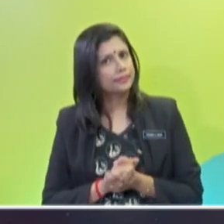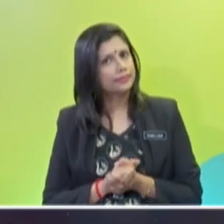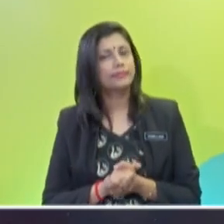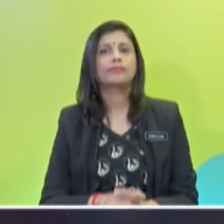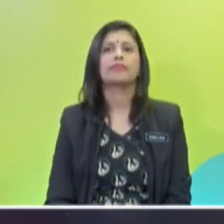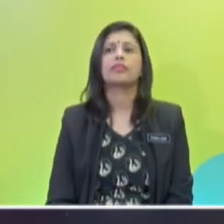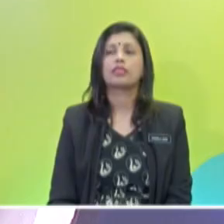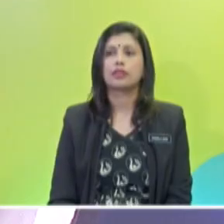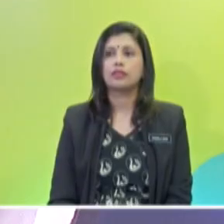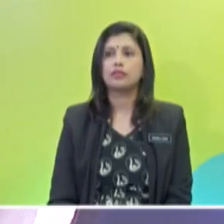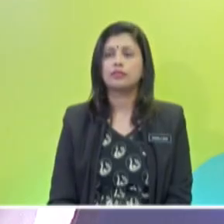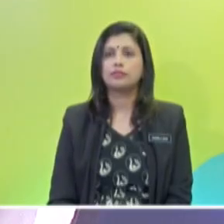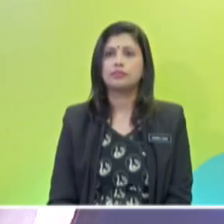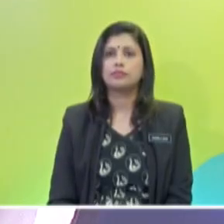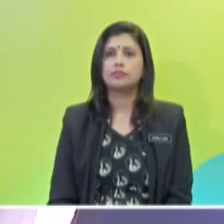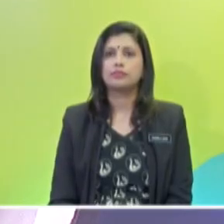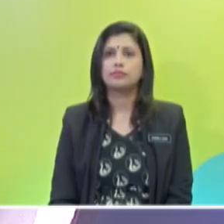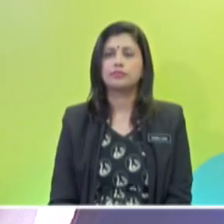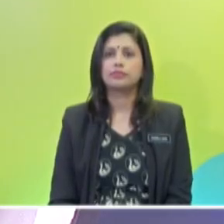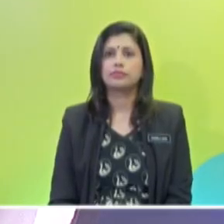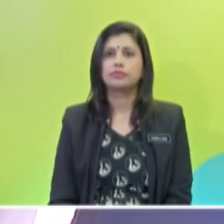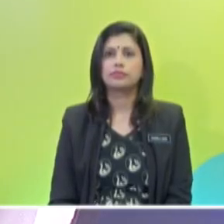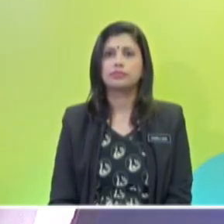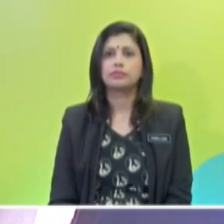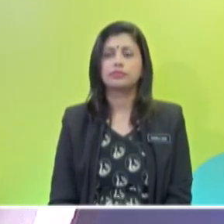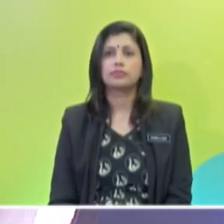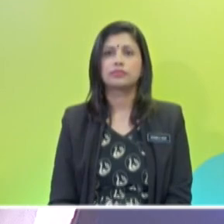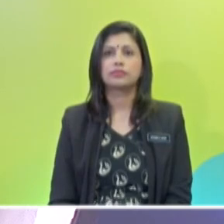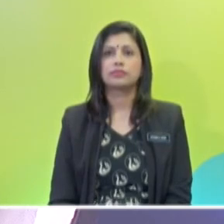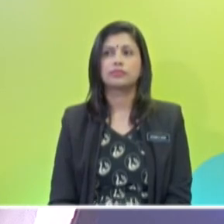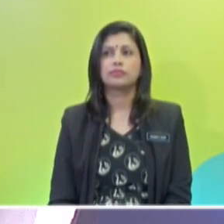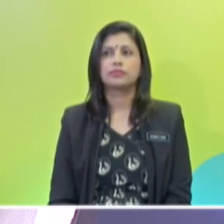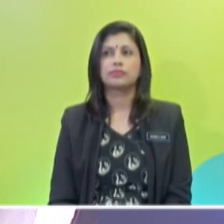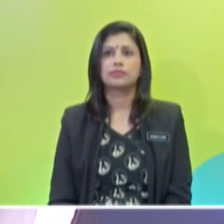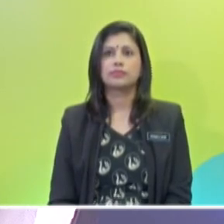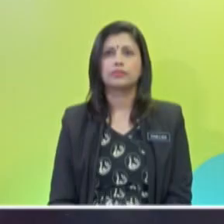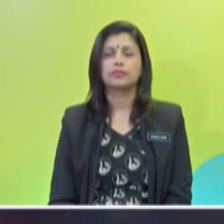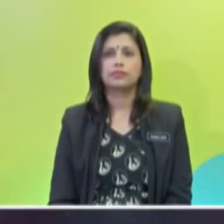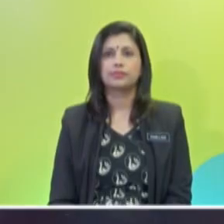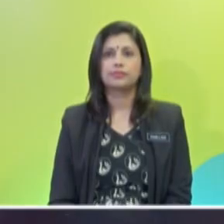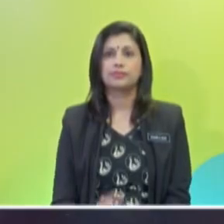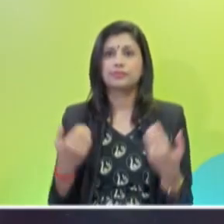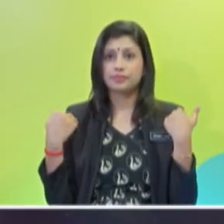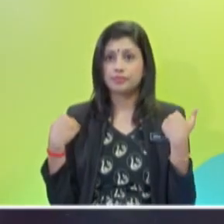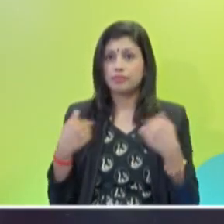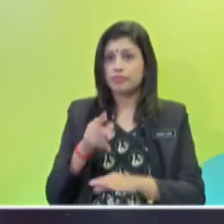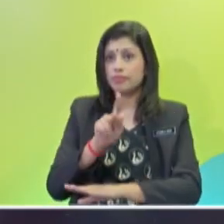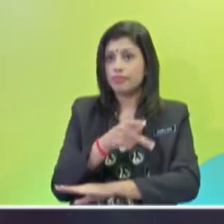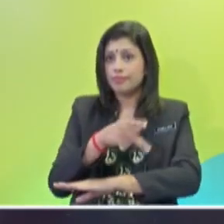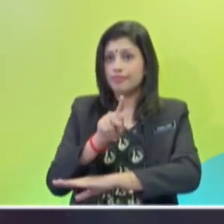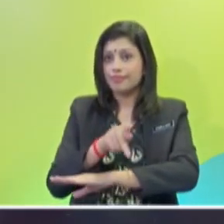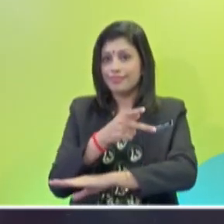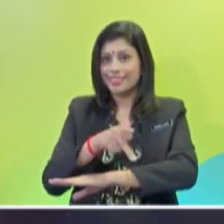Kaitannya, tapi sebelum tu Kak Amal, ya, bagilah cikgu pantun dulu. Dua tiga kucing berlari. Okey, tajuk.